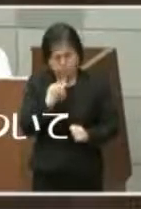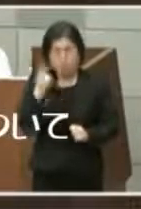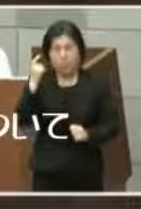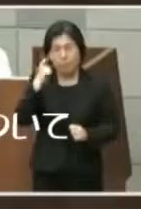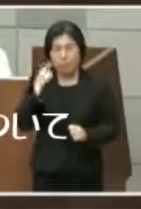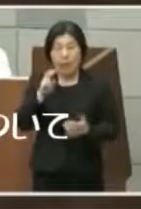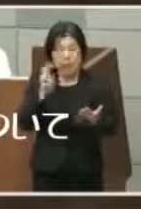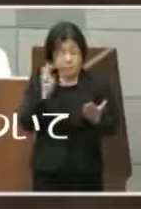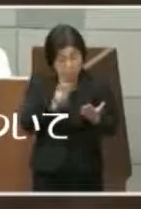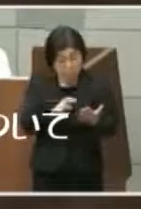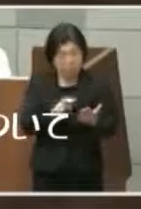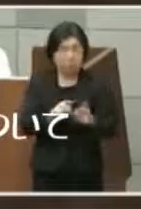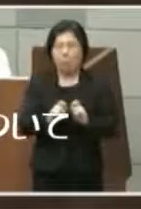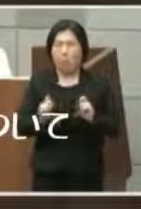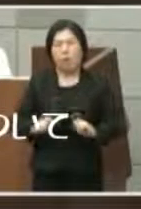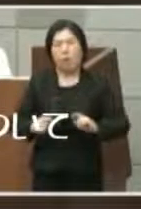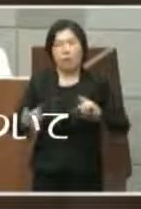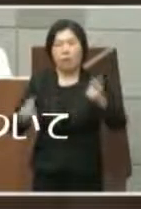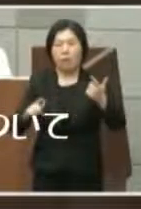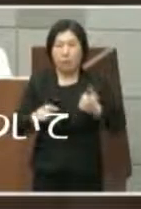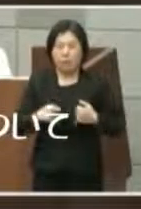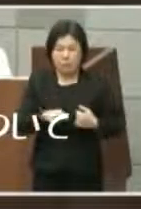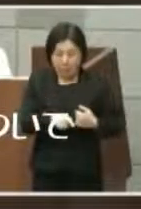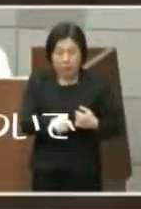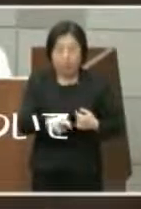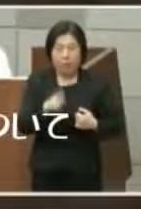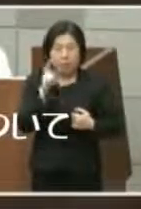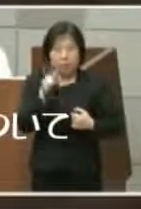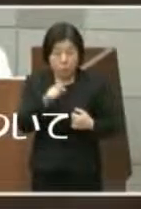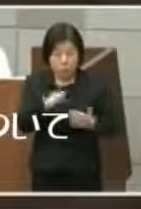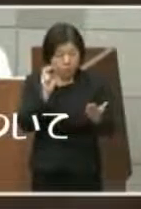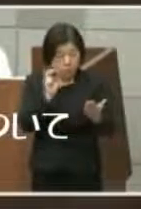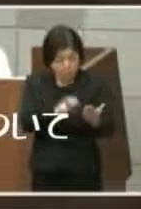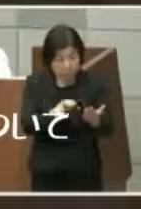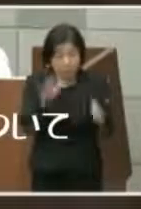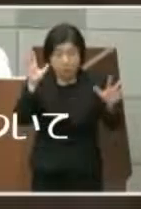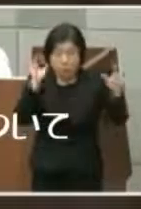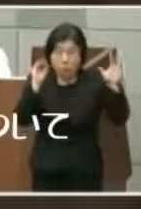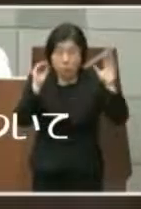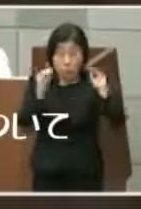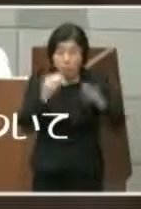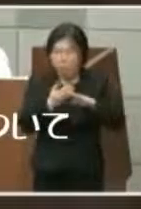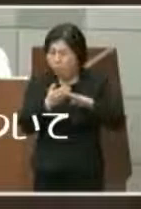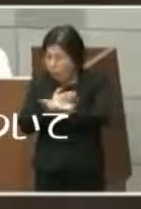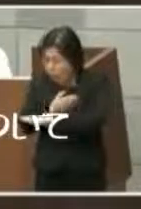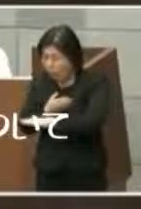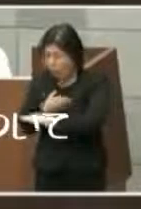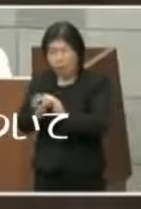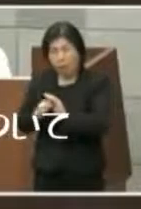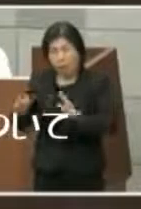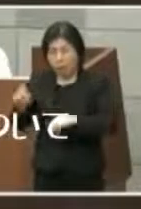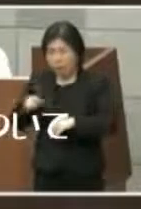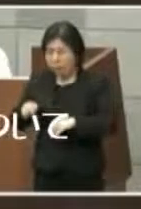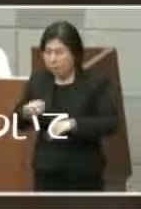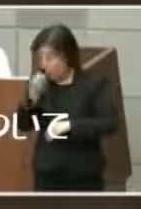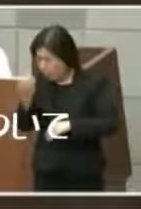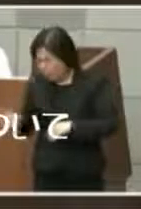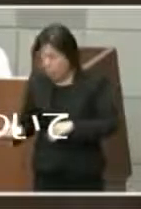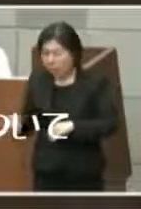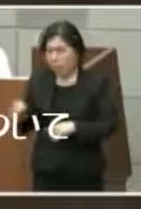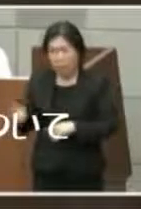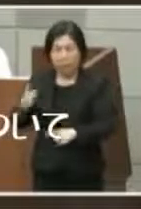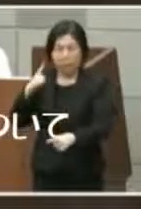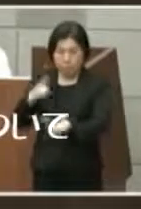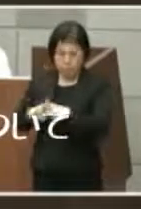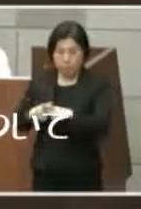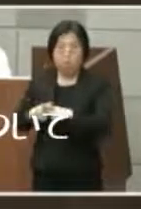問題なのではなく、職務上知り得た情報を第三者に漏らすことが問題なのではないかと考え